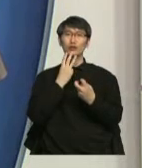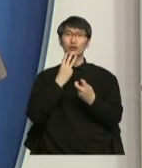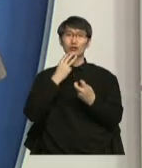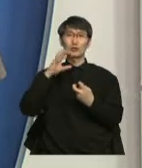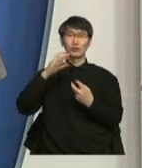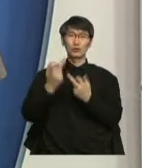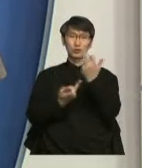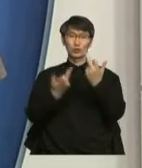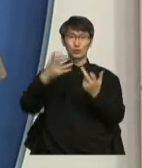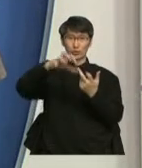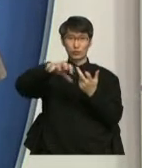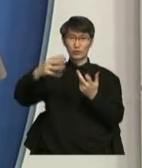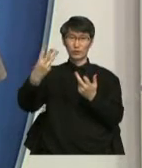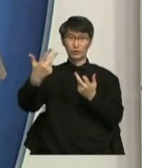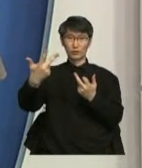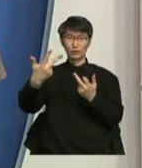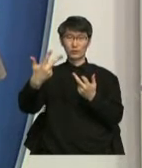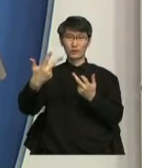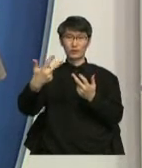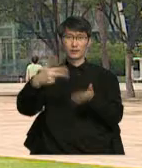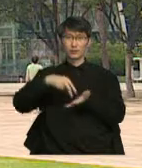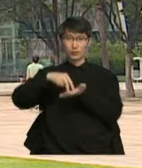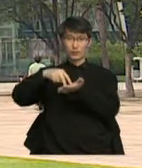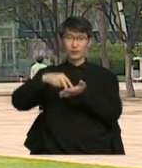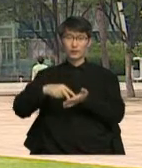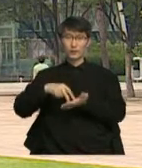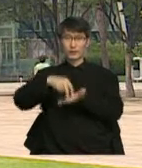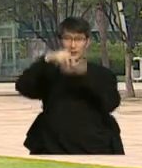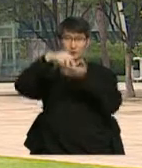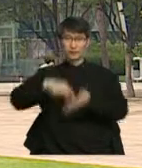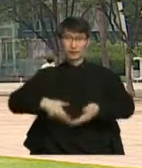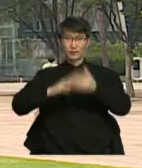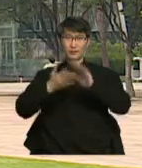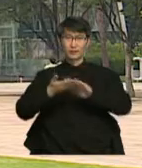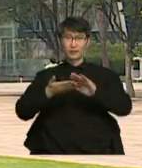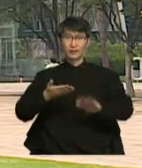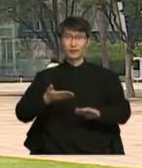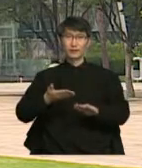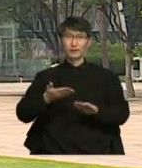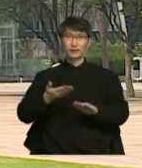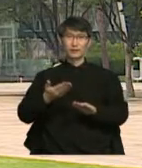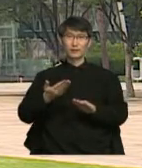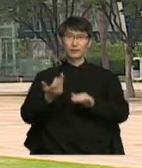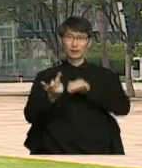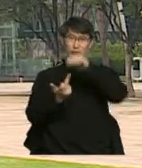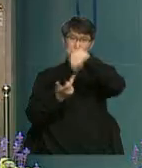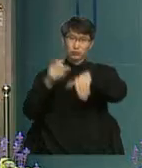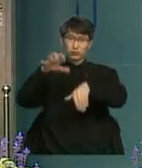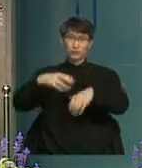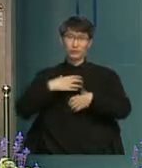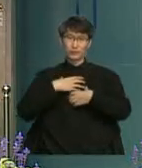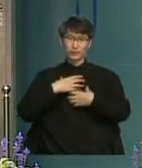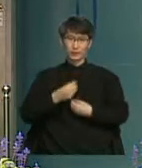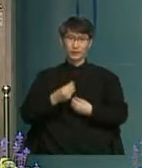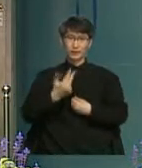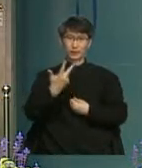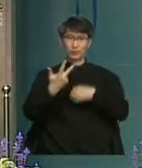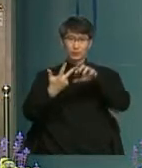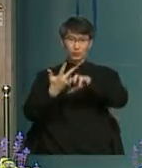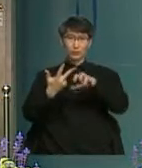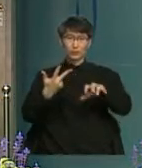7곳에 모노레일과 엘리베이터가 설치됩니다. 서울시는 구릉지 이동 편의 개선 사업 대상지